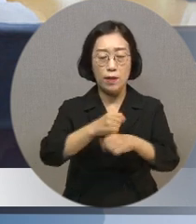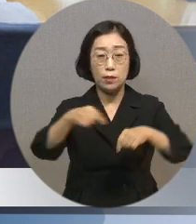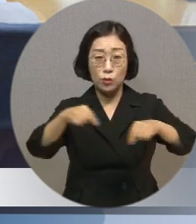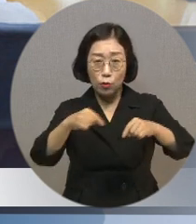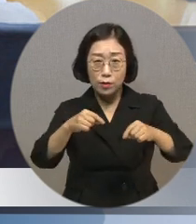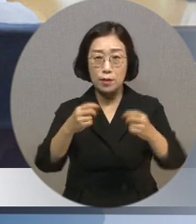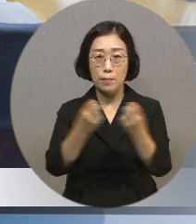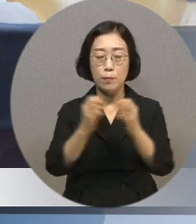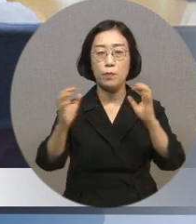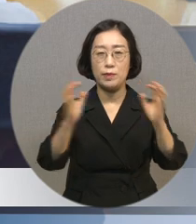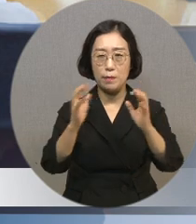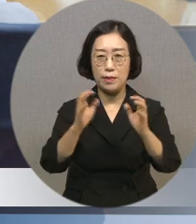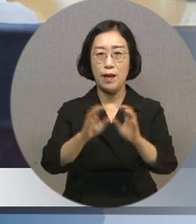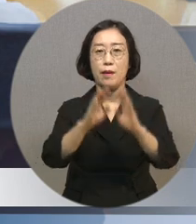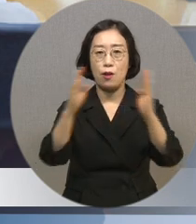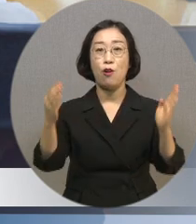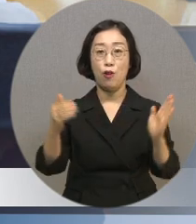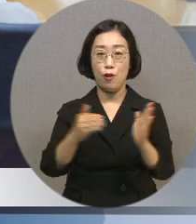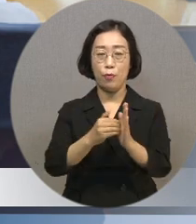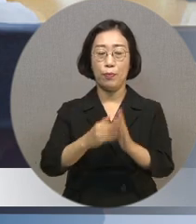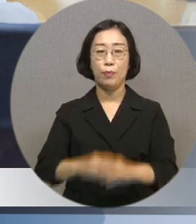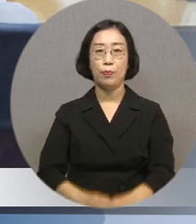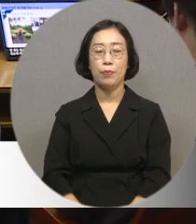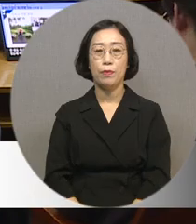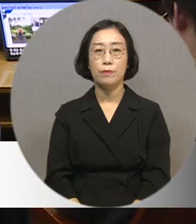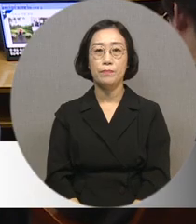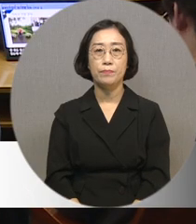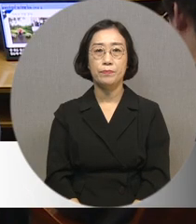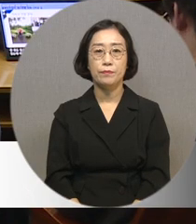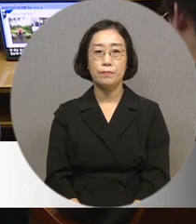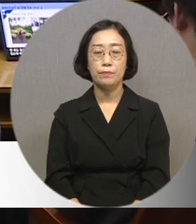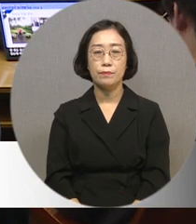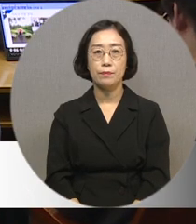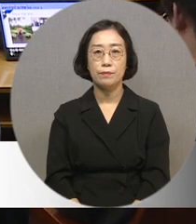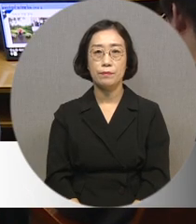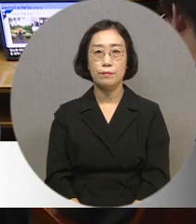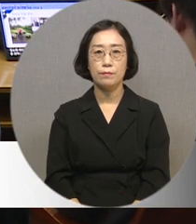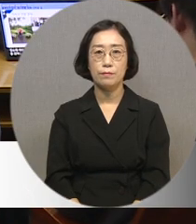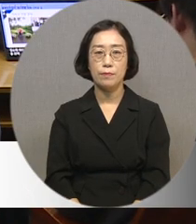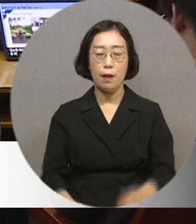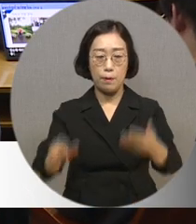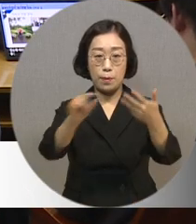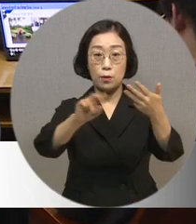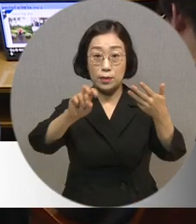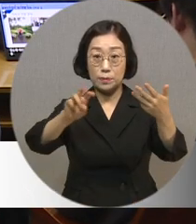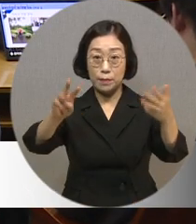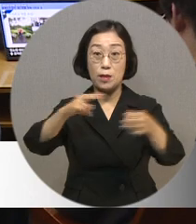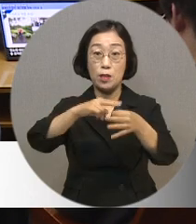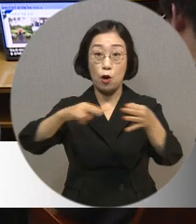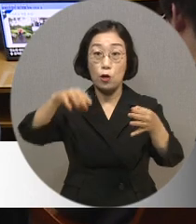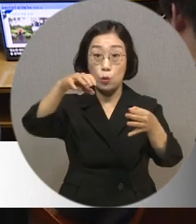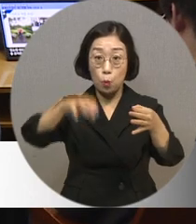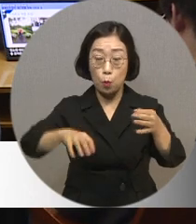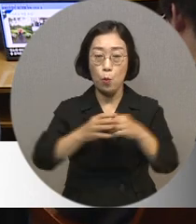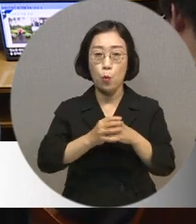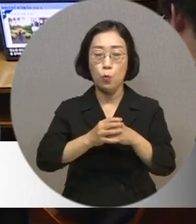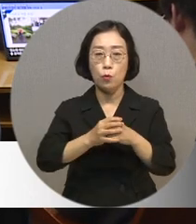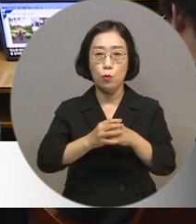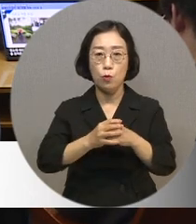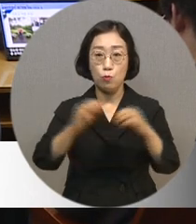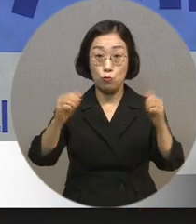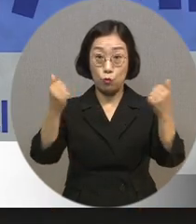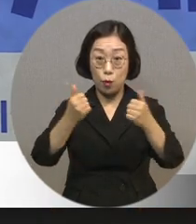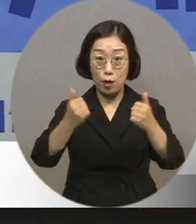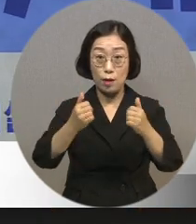열렸습니다. 정유정 기자가 전해드립니다. 지난 23일 서울 여의도 국회의원회관